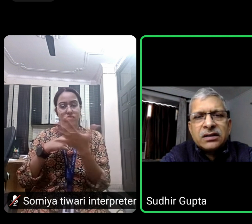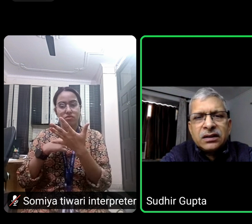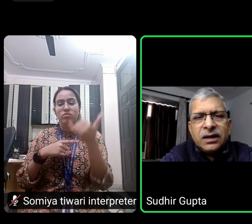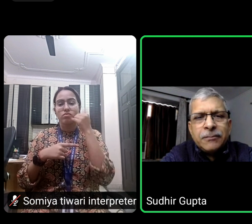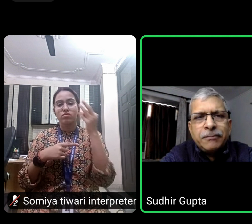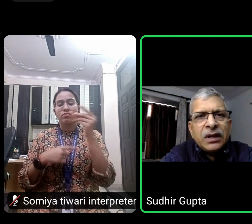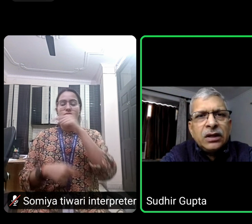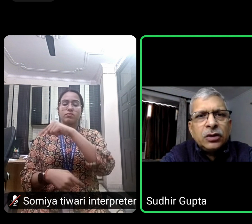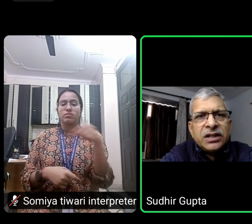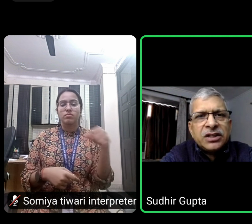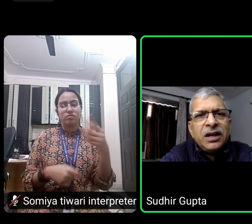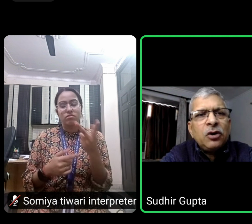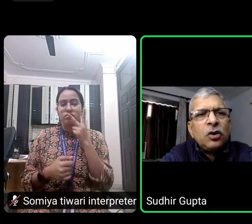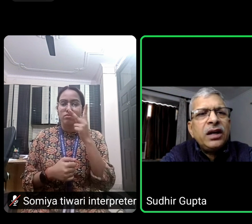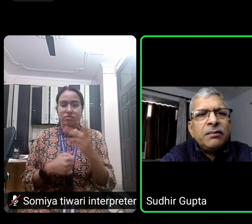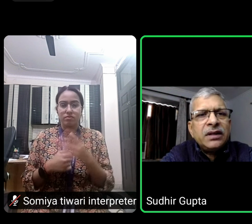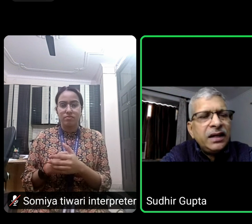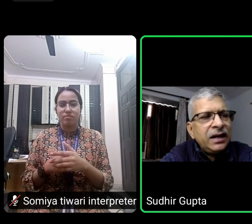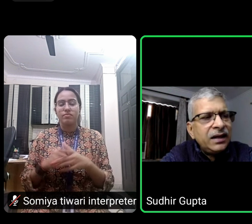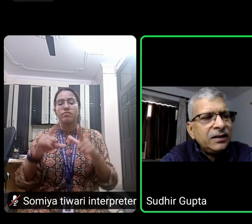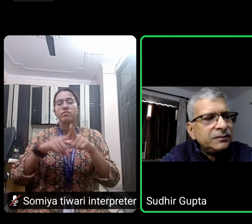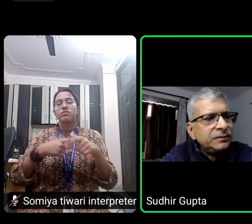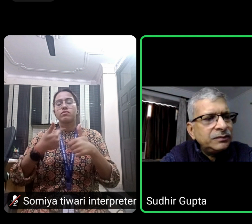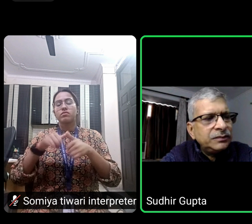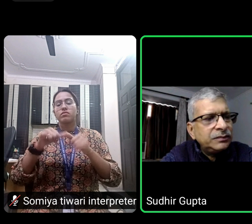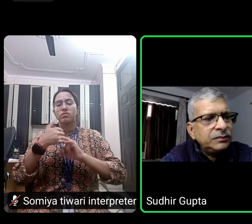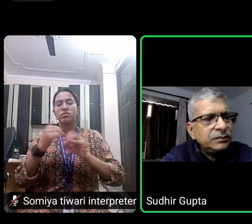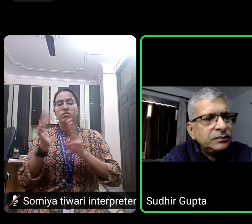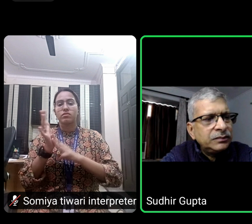कॉल कर सकते हैं। तो जैस्मिन, हम लोगों ने नंबर दिया है क्या?